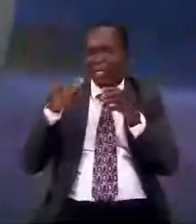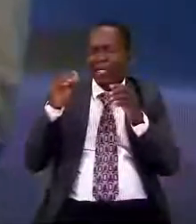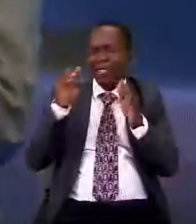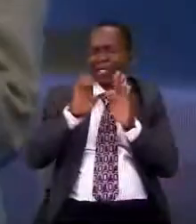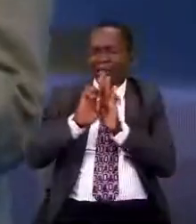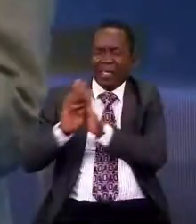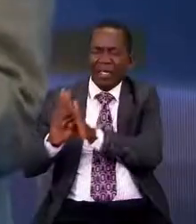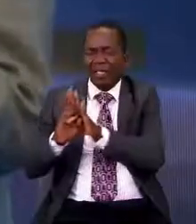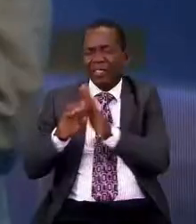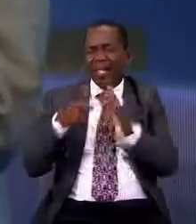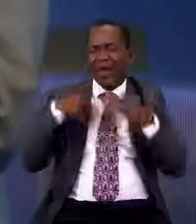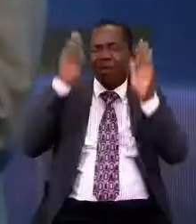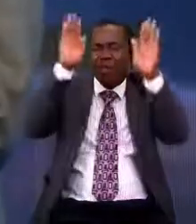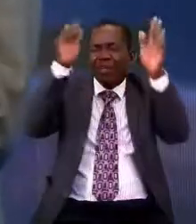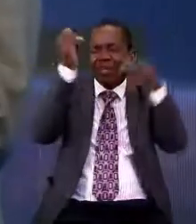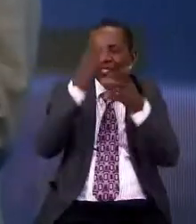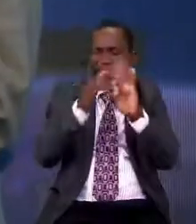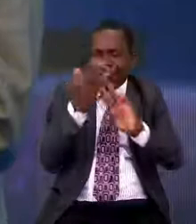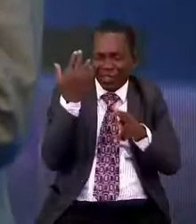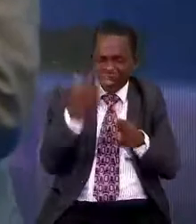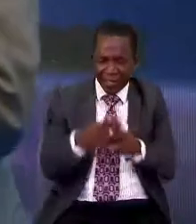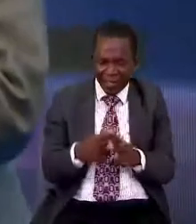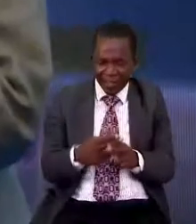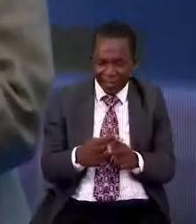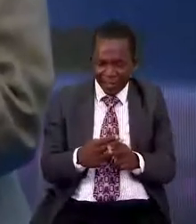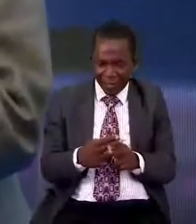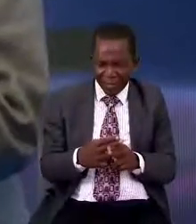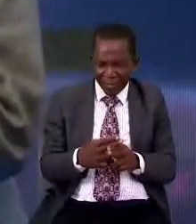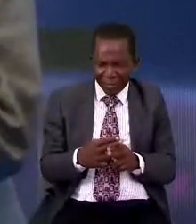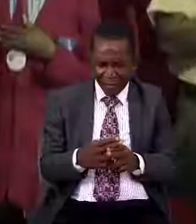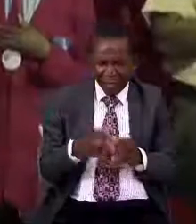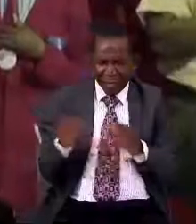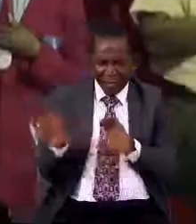La confirmation dans votre vie, l'oppression de l'esprit dans votre vie,